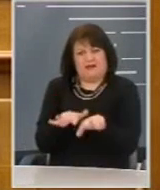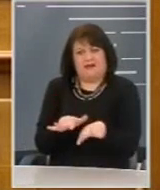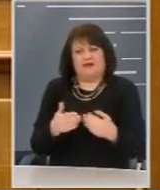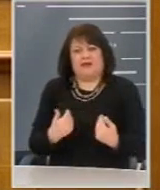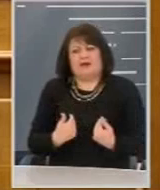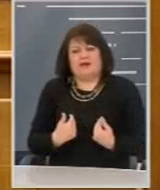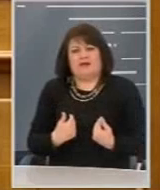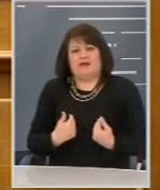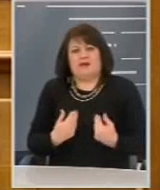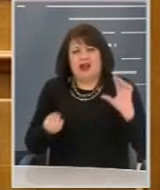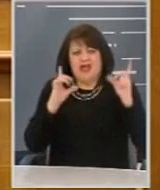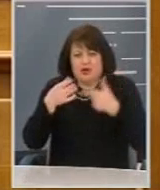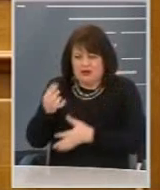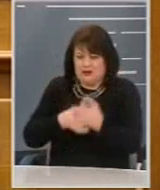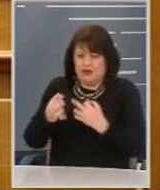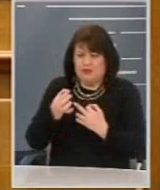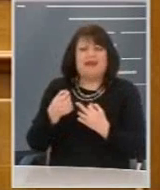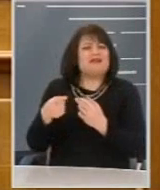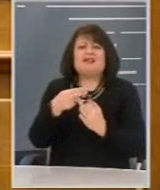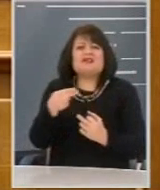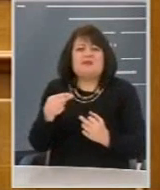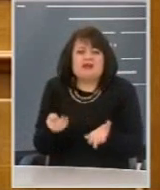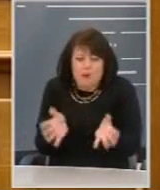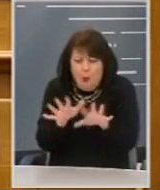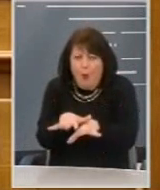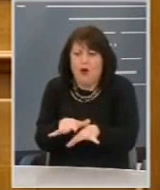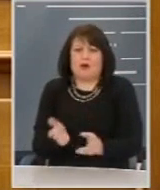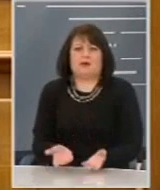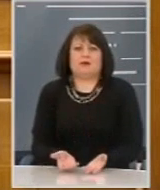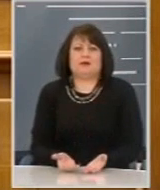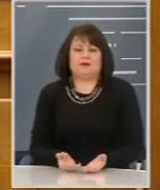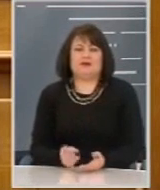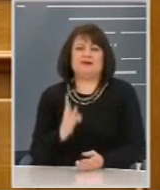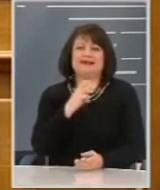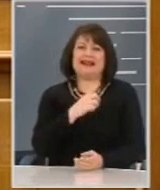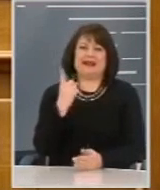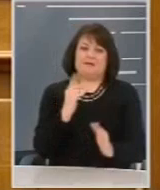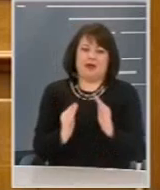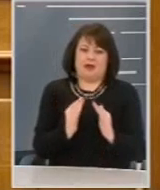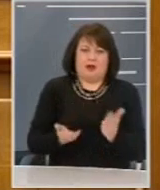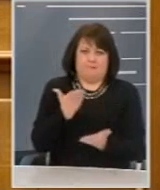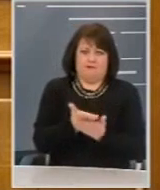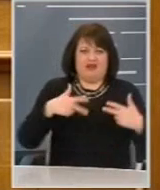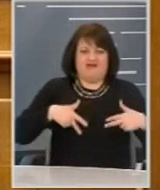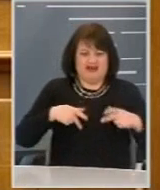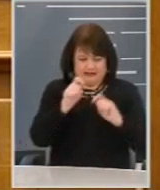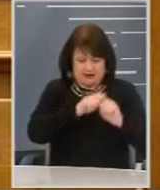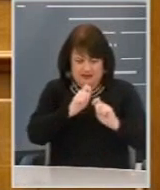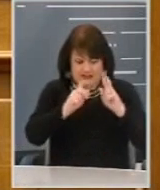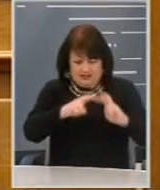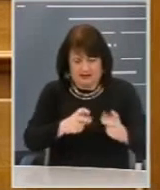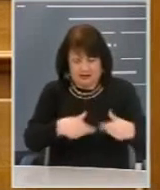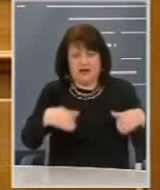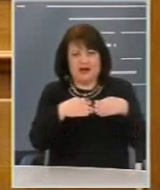ενεργική τοποθέτηση της Νέας Δημοκρατίας αυτό έδειξε. Τι να κρύψουν? Ότι ενώ έγινε 31 τρίτου η πρόταση από την κυβέρνηση για την εξεταστική, στις